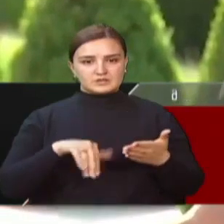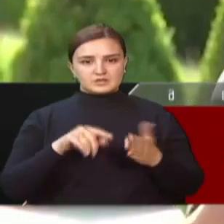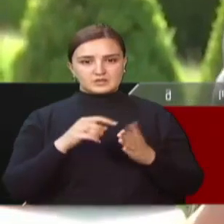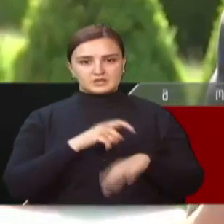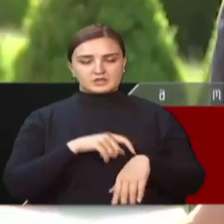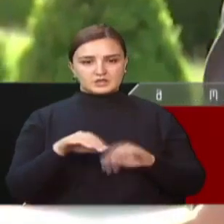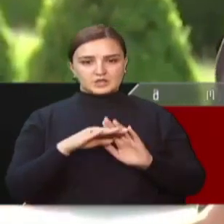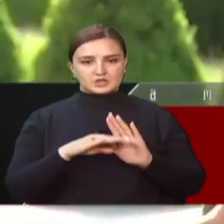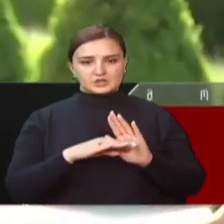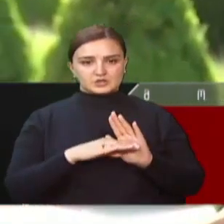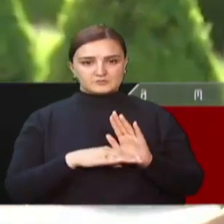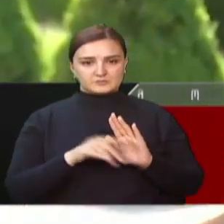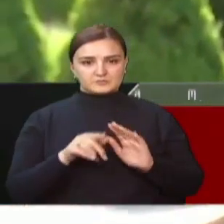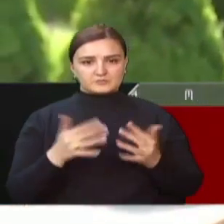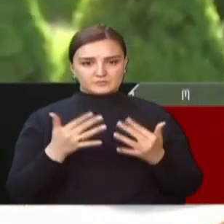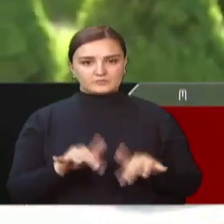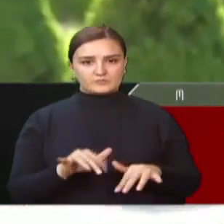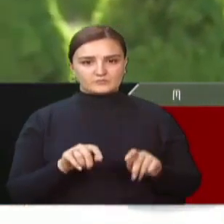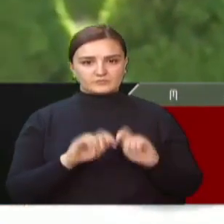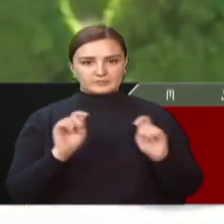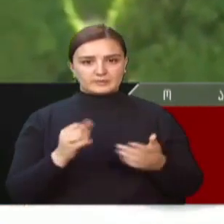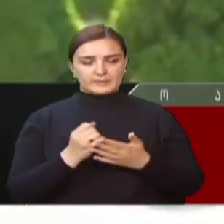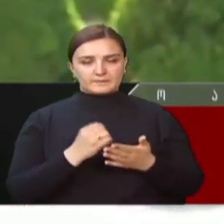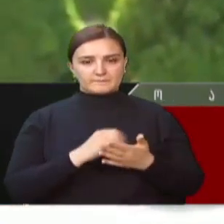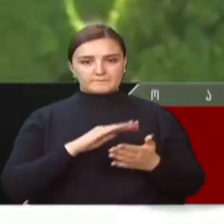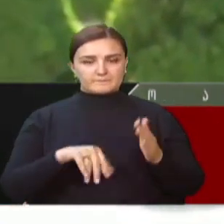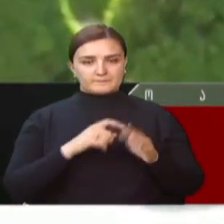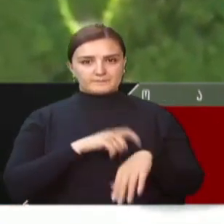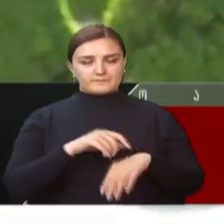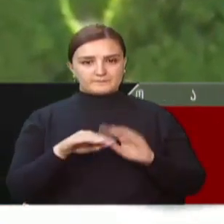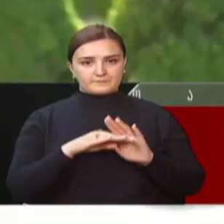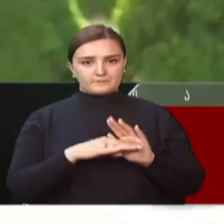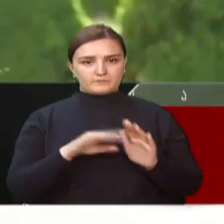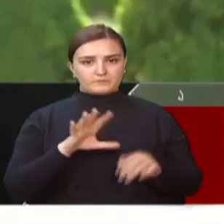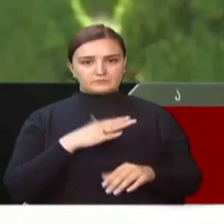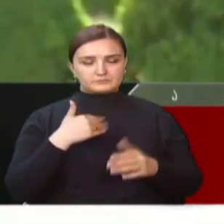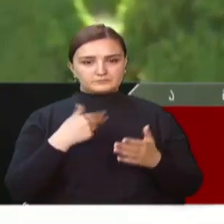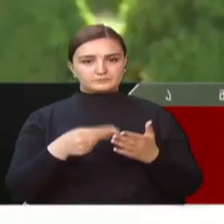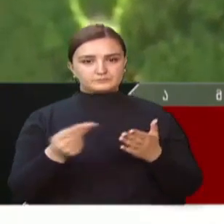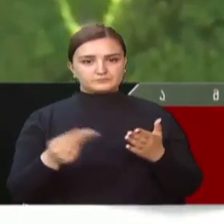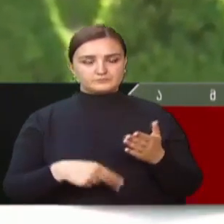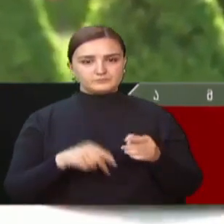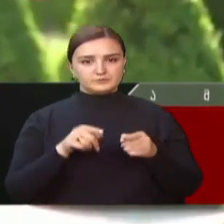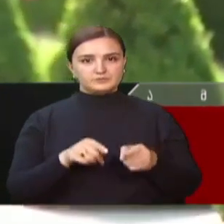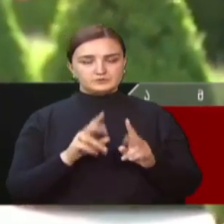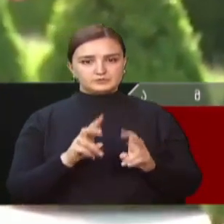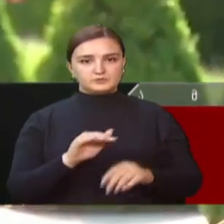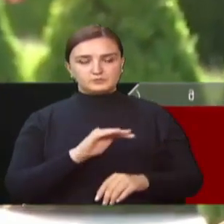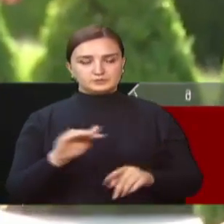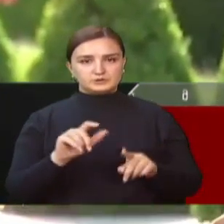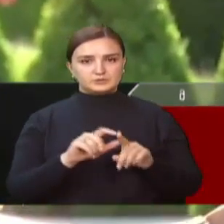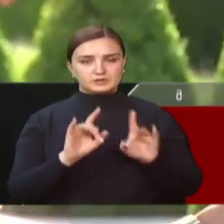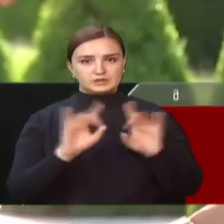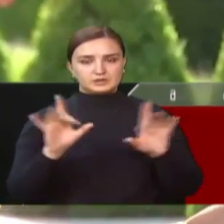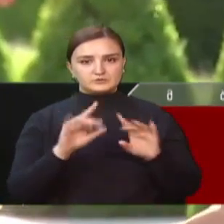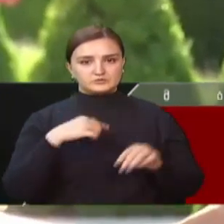თელვადებულება და ამის შემდეგ ახთა უკვე გაიხსნა უვიზო რეჟიმი. მე მქონდა პატივი ხელი მომეწერა ოფიცერ განაცხადზე,